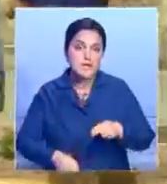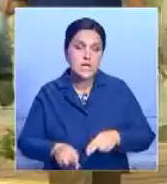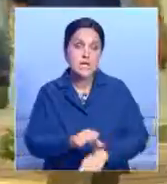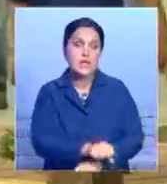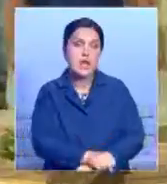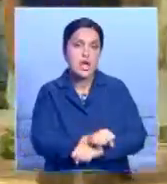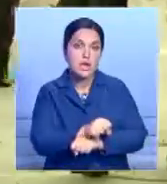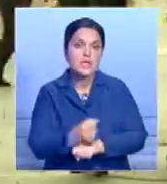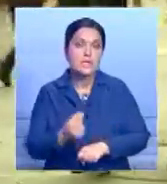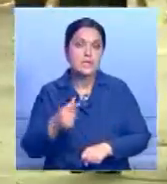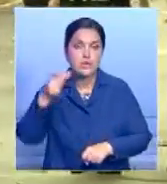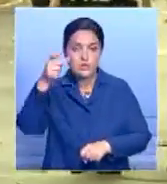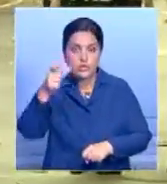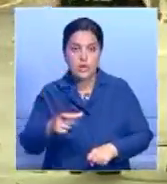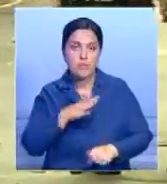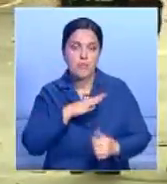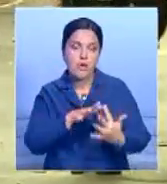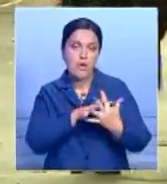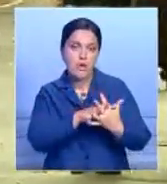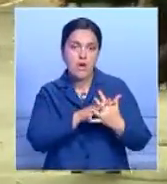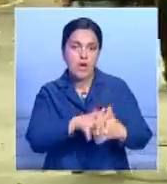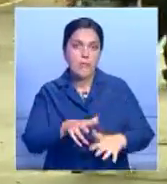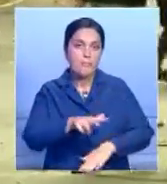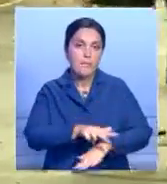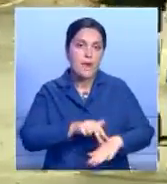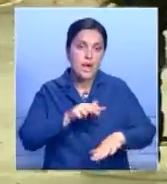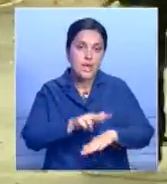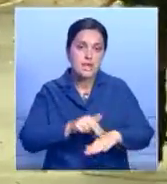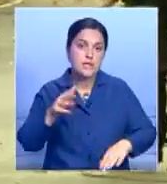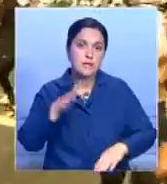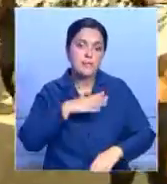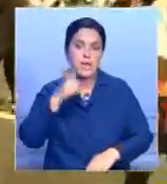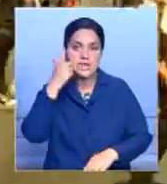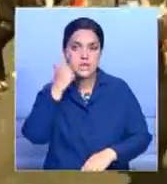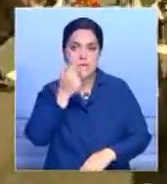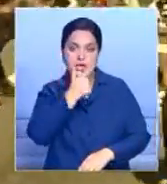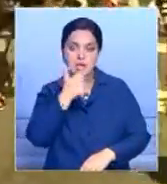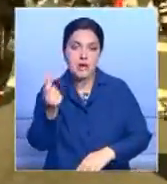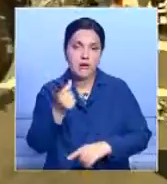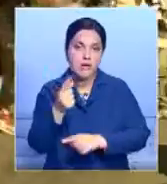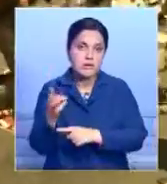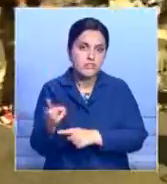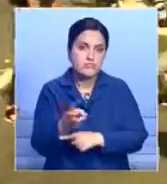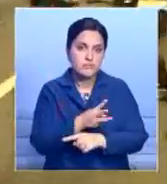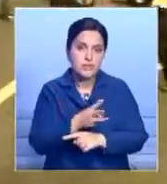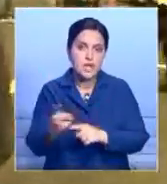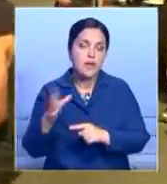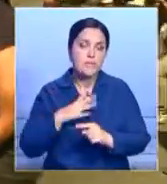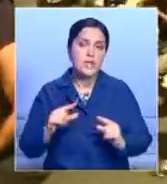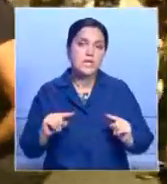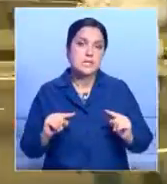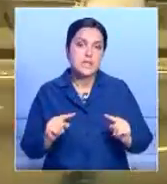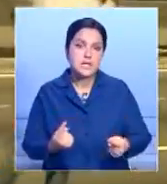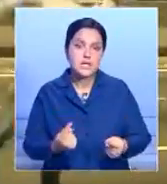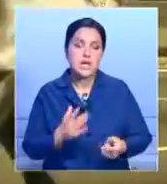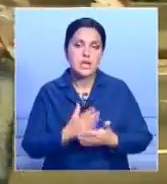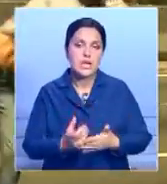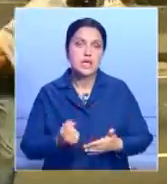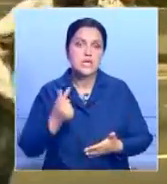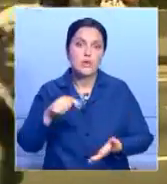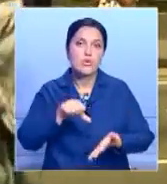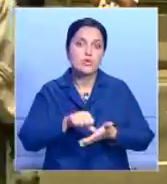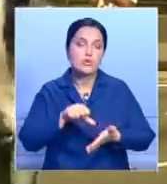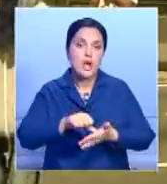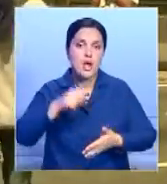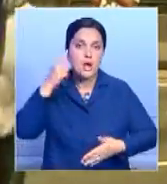человек вступили в столкновение с полицией. Стражам порядка пришлось применить слезоточивый газ. Задержаны десятки